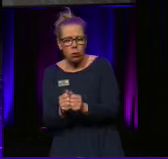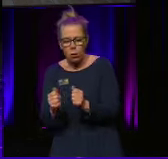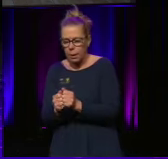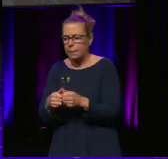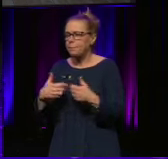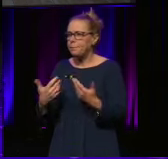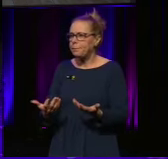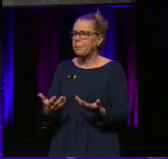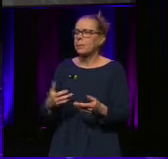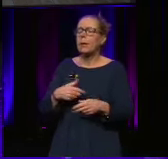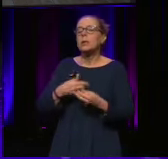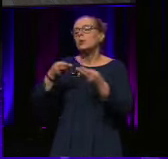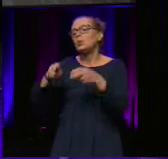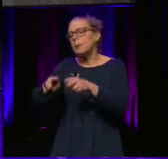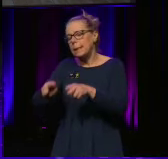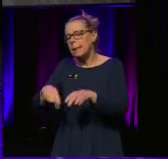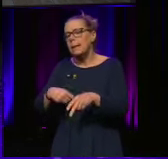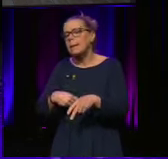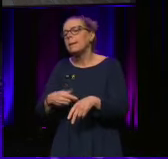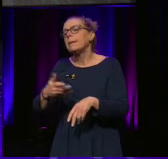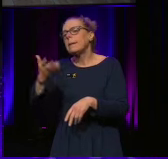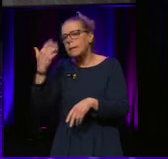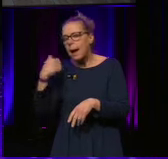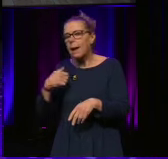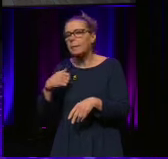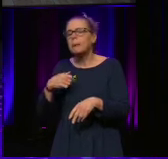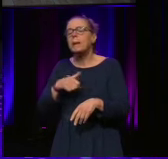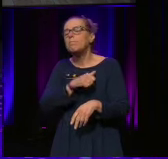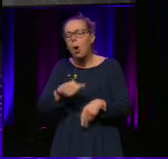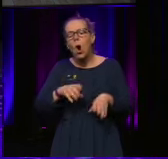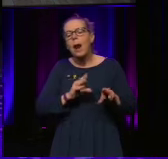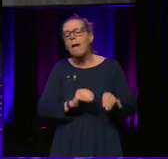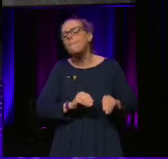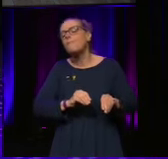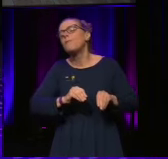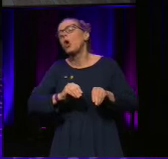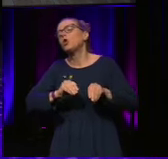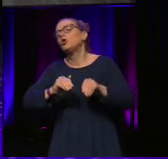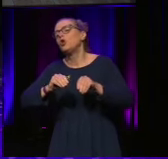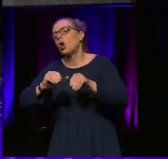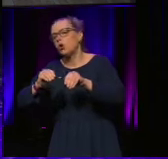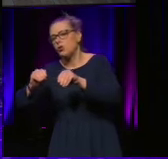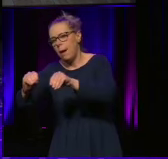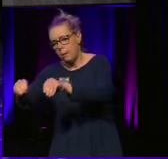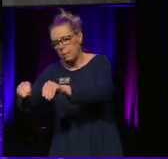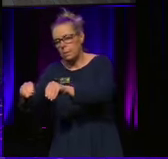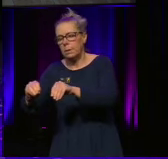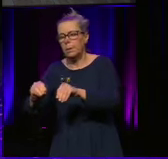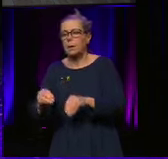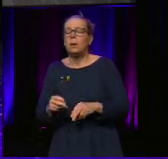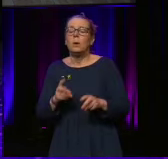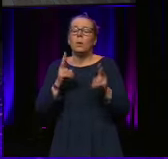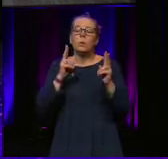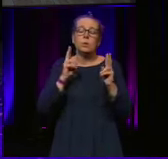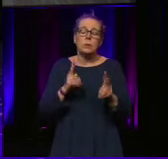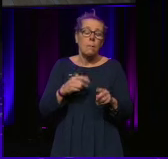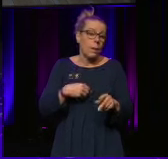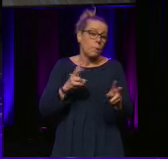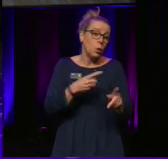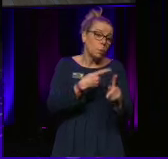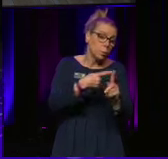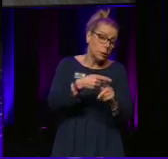sa, juridiken kan bara fördröja och skjuta upp. Det är både positivt och negativt.